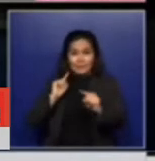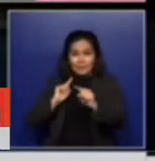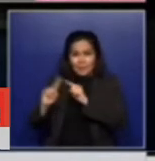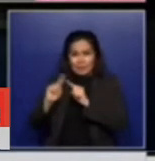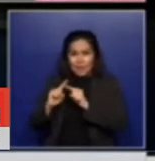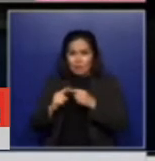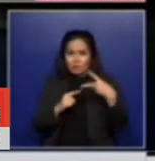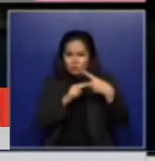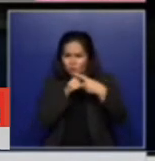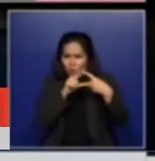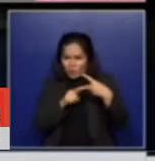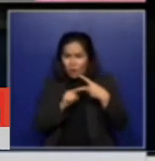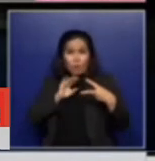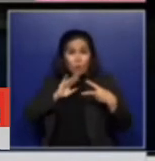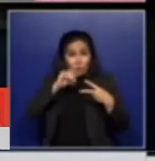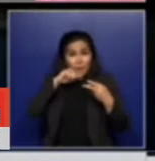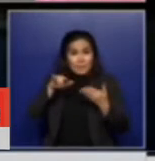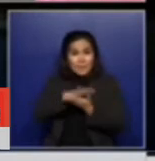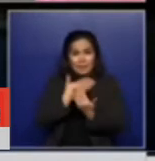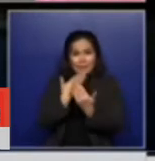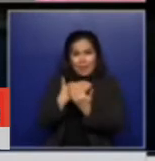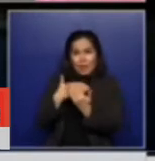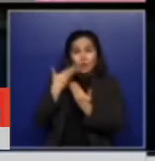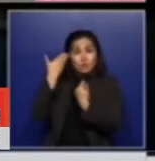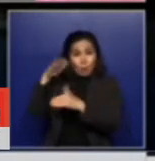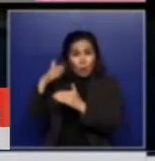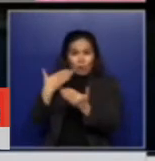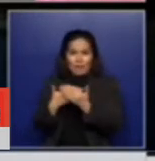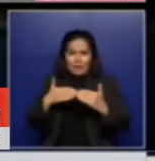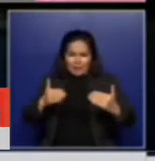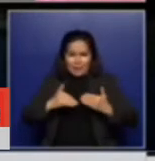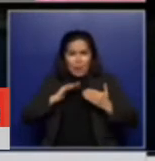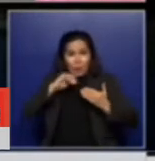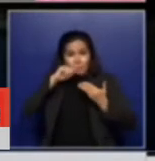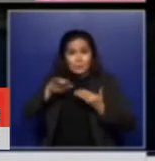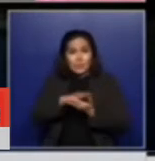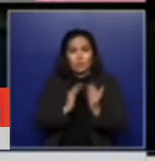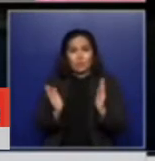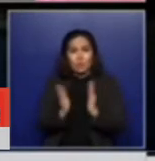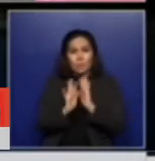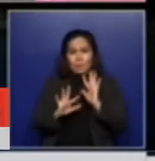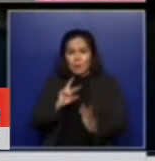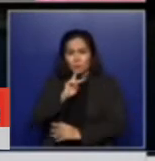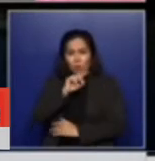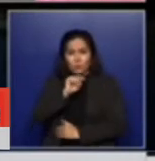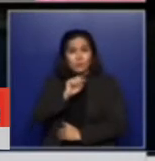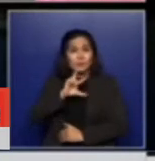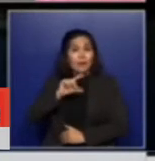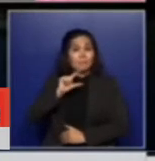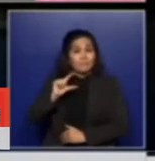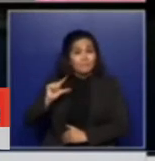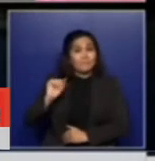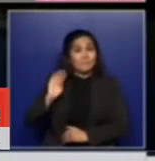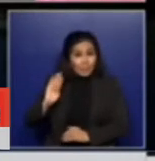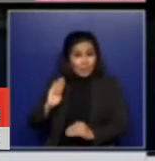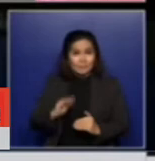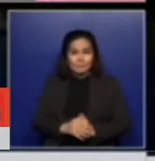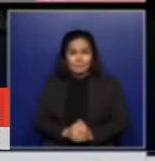2อันเนี่ยมูลค่าการส่งออกคือประมาณ 2.3 ล้านล้านบาทเท่ากับ